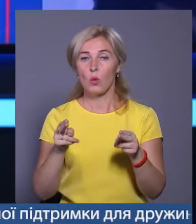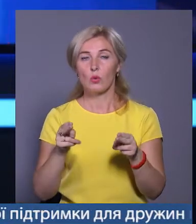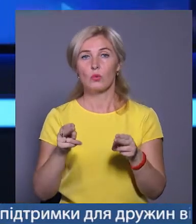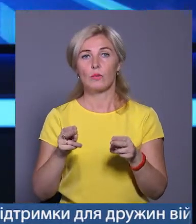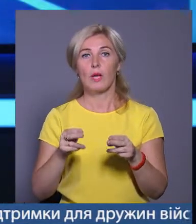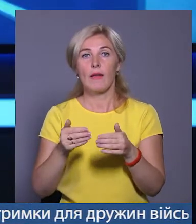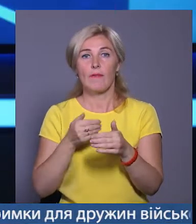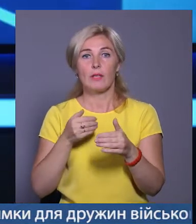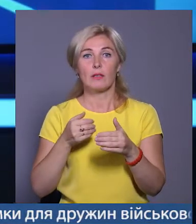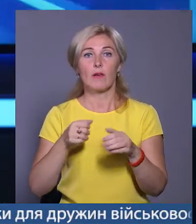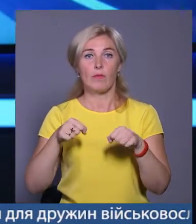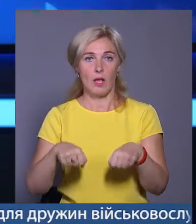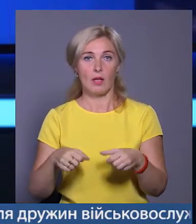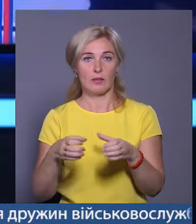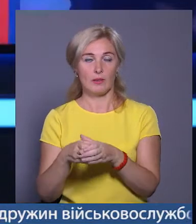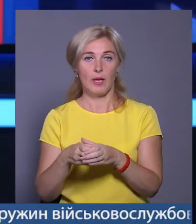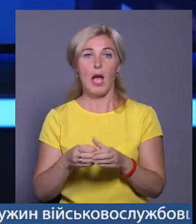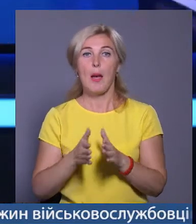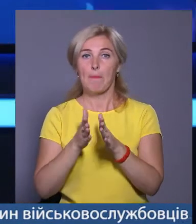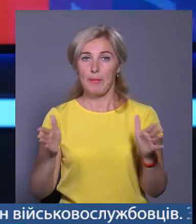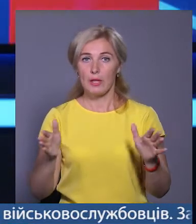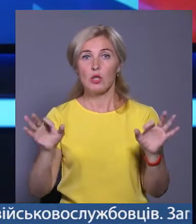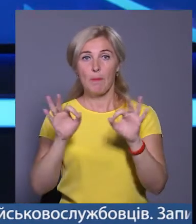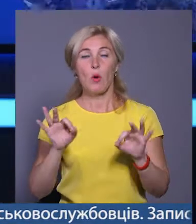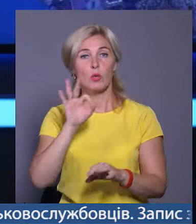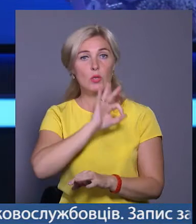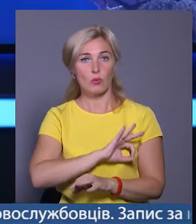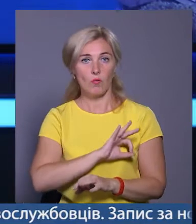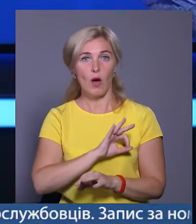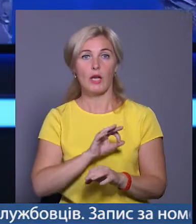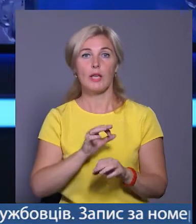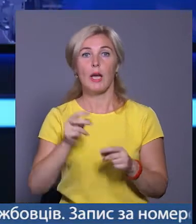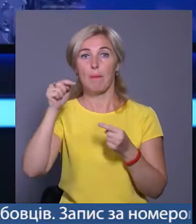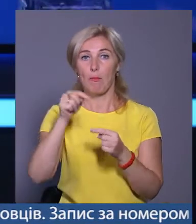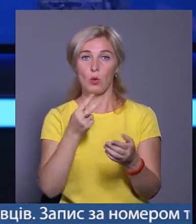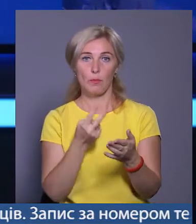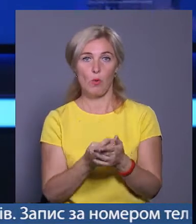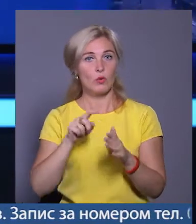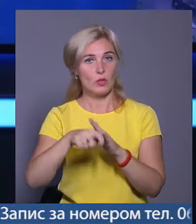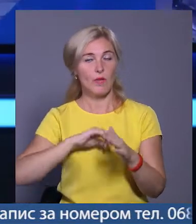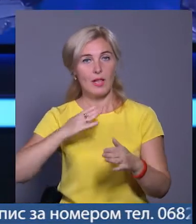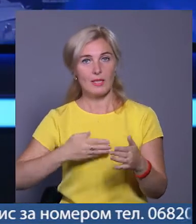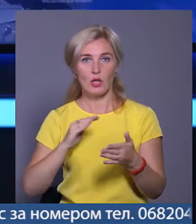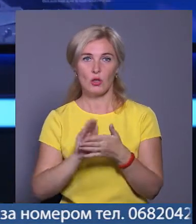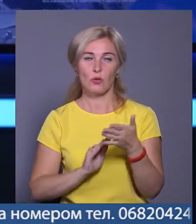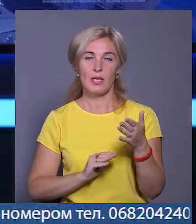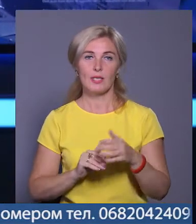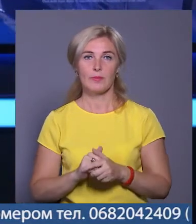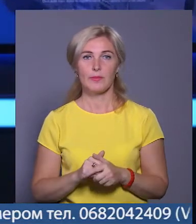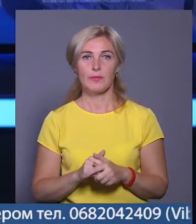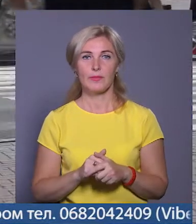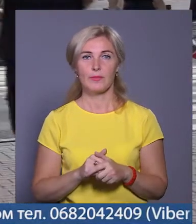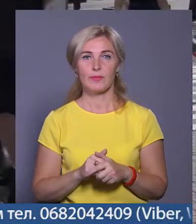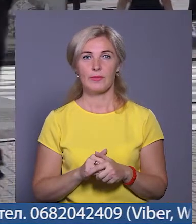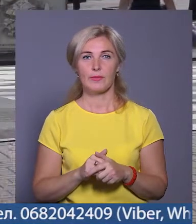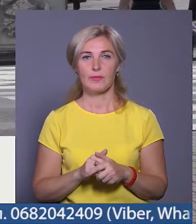від штабу цивільної оборони. Більше про застосування та протипокази дізнавалася Аліна Косарева.